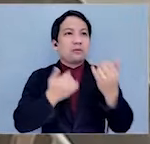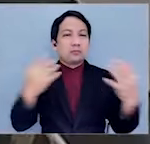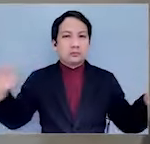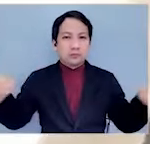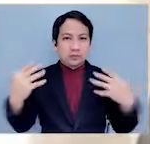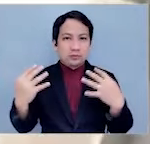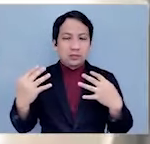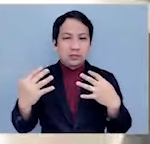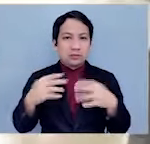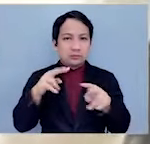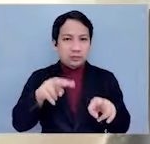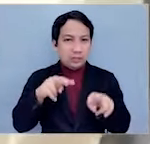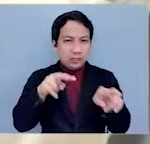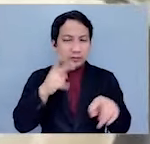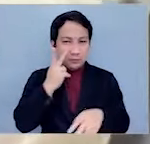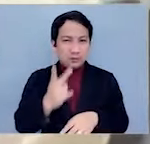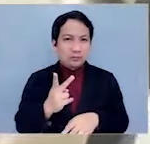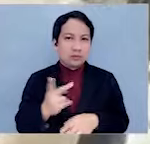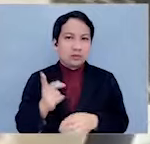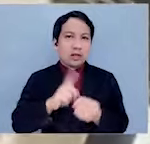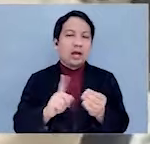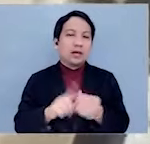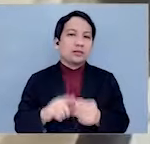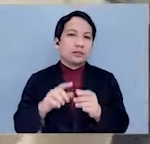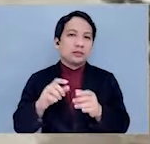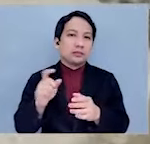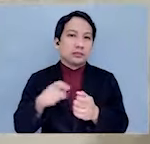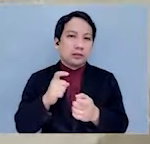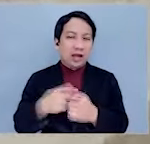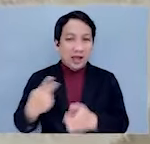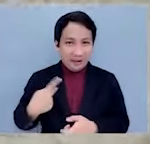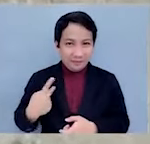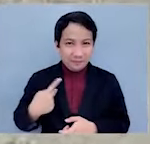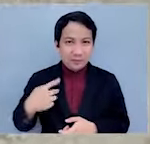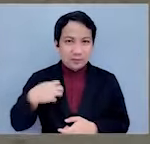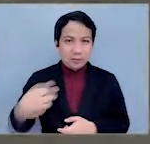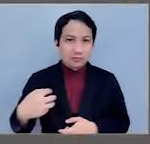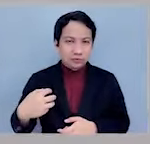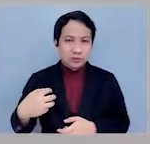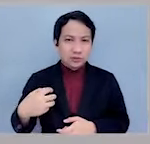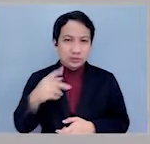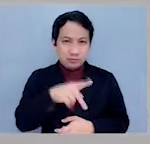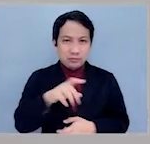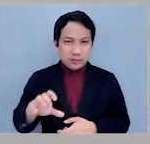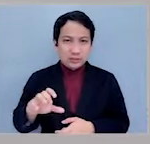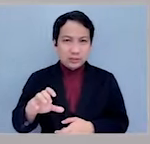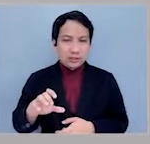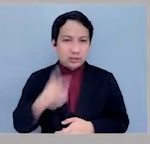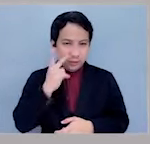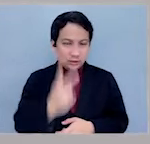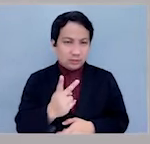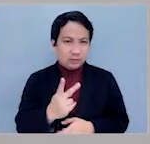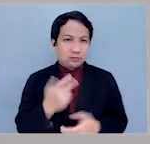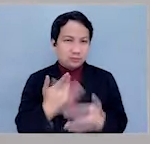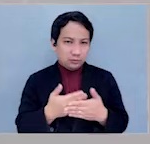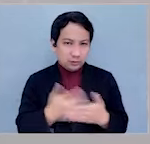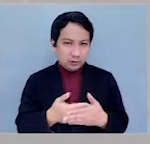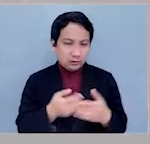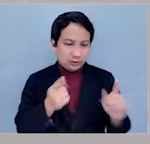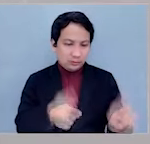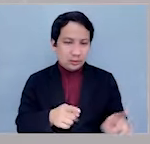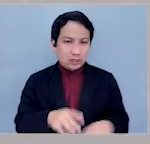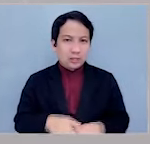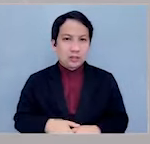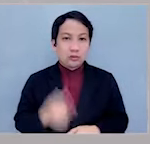bystander. Sakto namang may rumorondang mga pulis mula sa Pasay Substation. So, malapit yung mga trupa natin sa